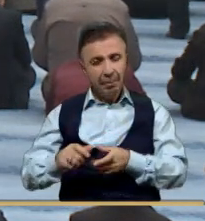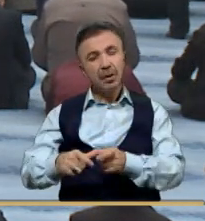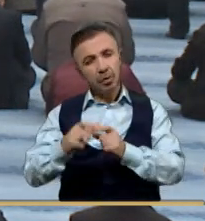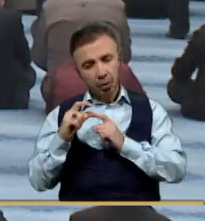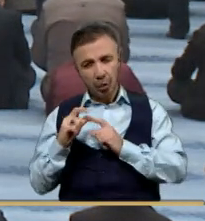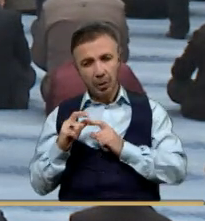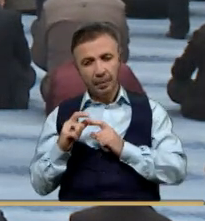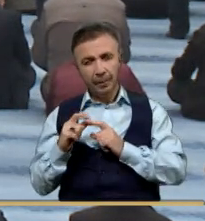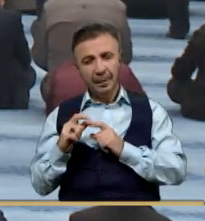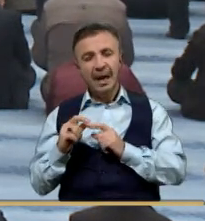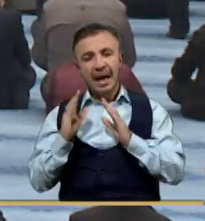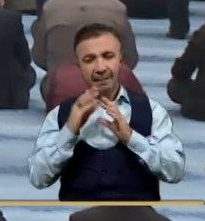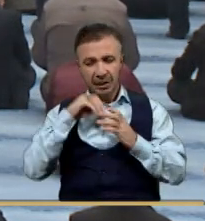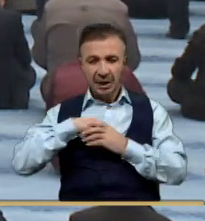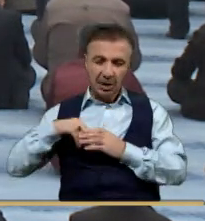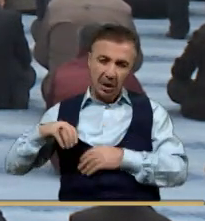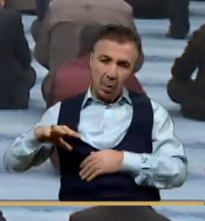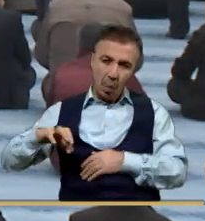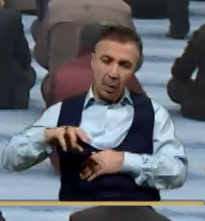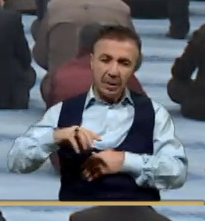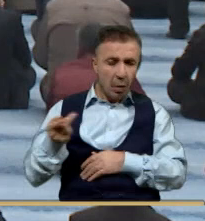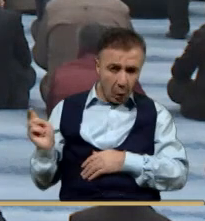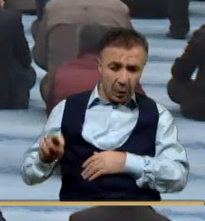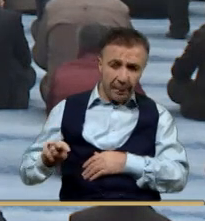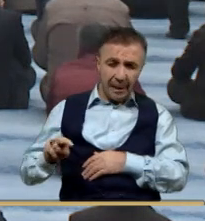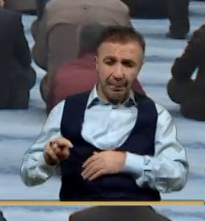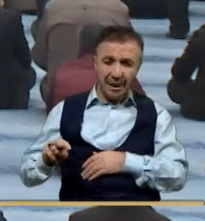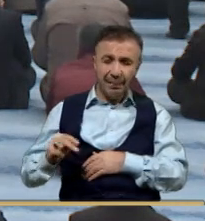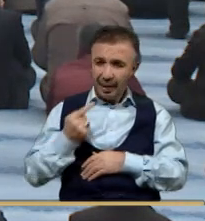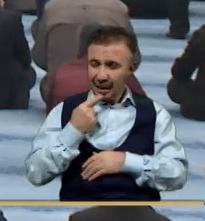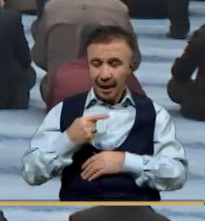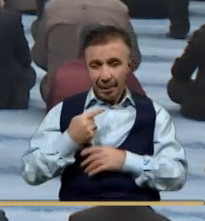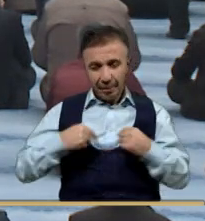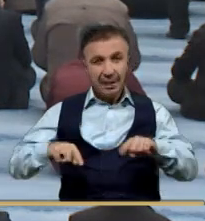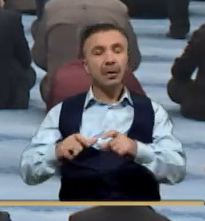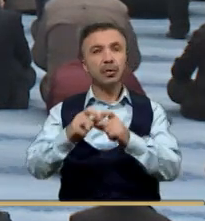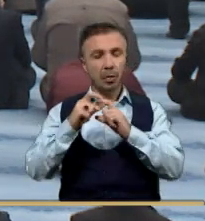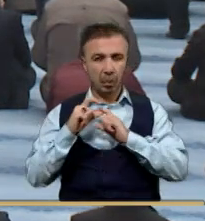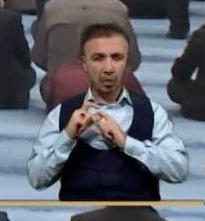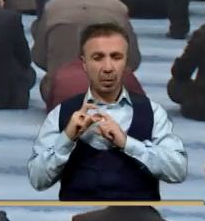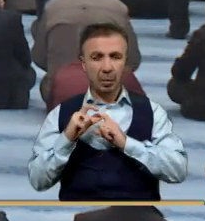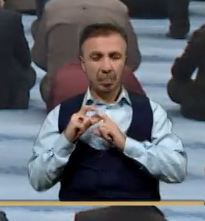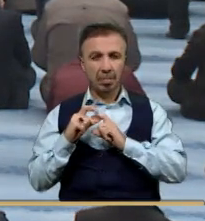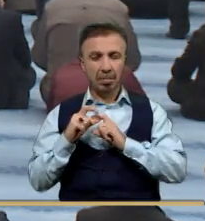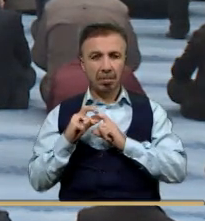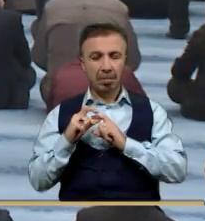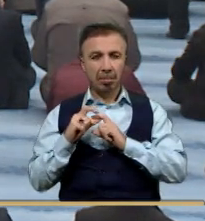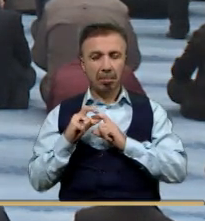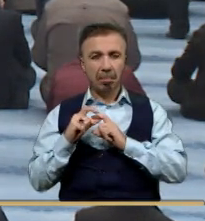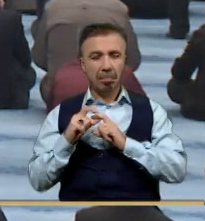Evimdeki böceği öldürebilir miyim diye bize soruyor. Peki bu insanlar nasıl oluyor